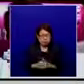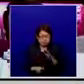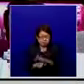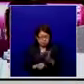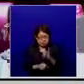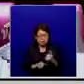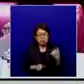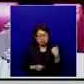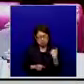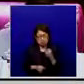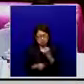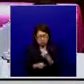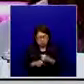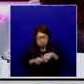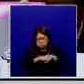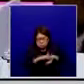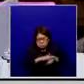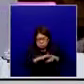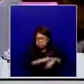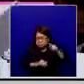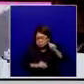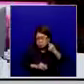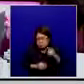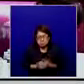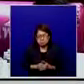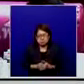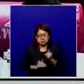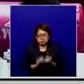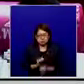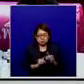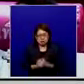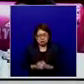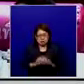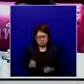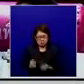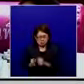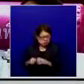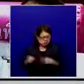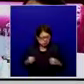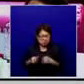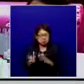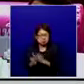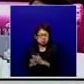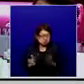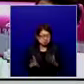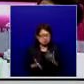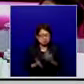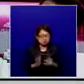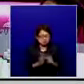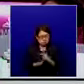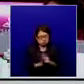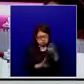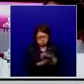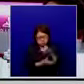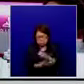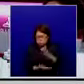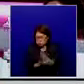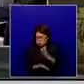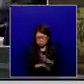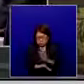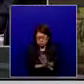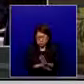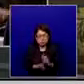างอย่างที่มีวาระซ่อนเล้นยังไม่จบก็เลยขยายพ.ร.ก.ไปอีกคุ้มกะลาหัวไปอีกเอาให้พอเอาให้ห